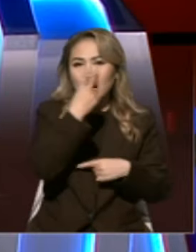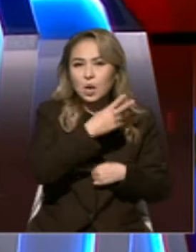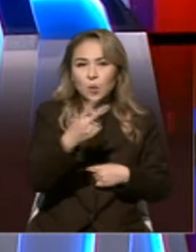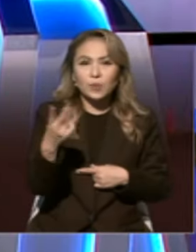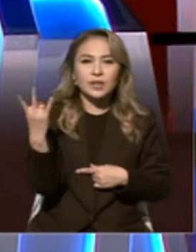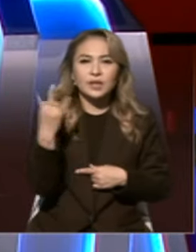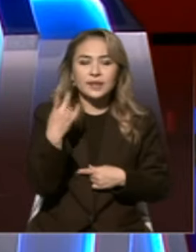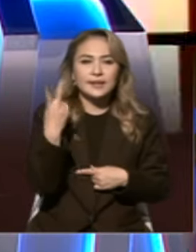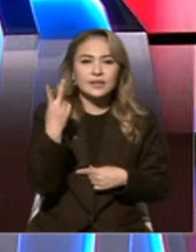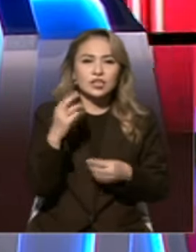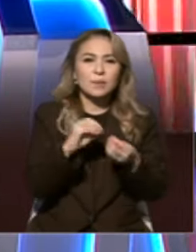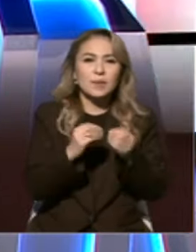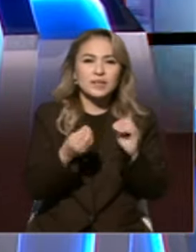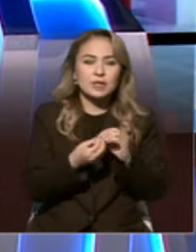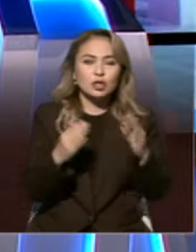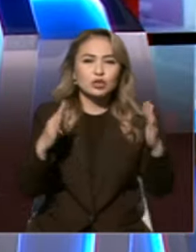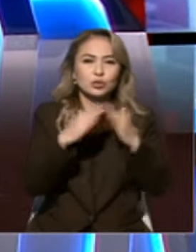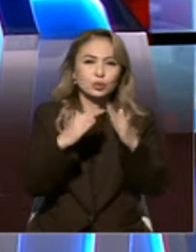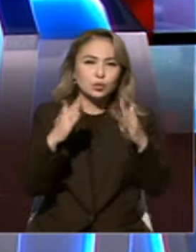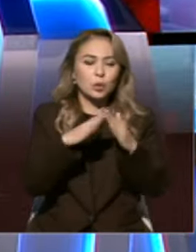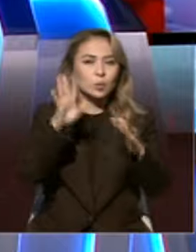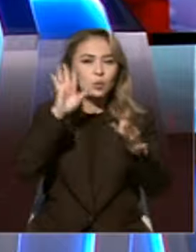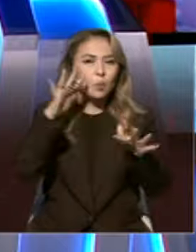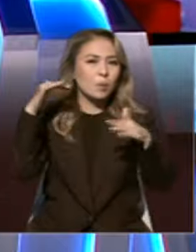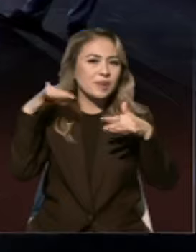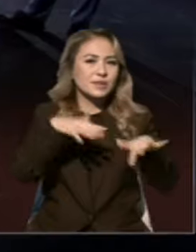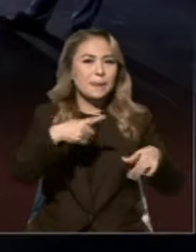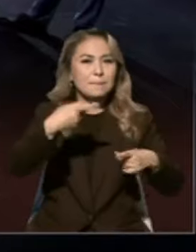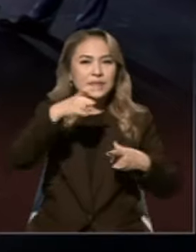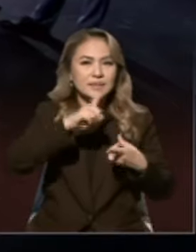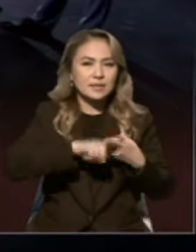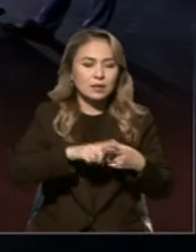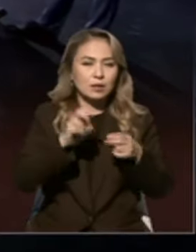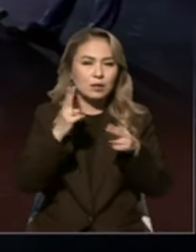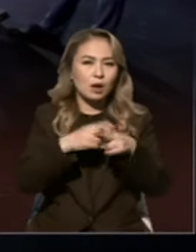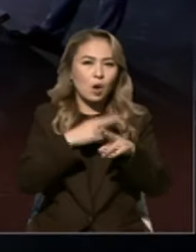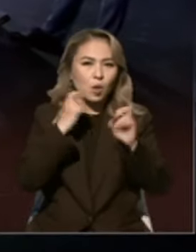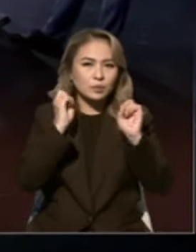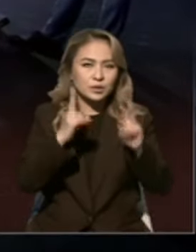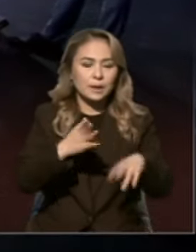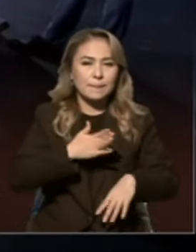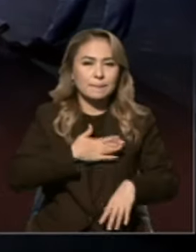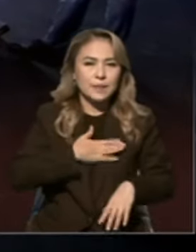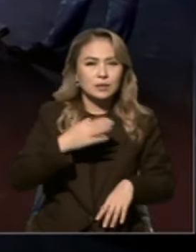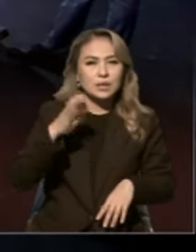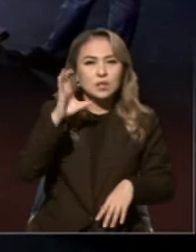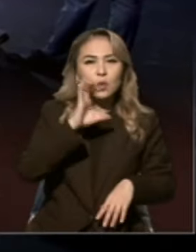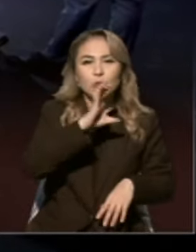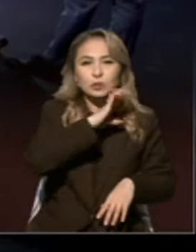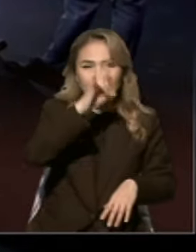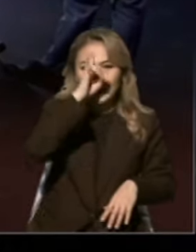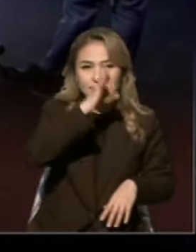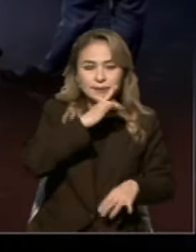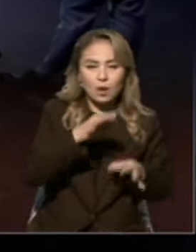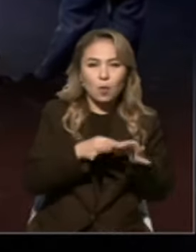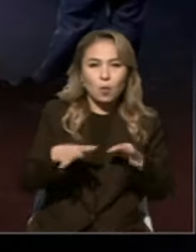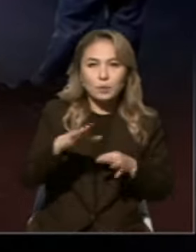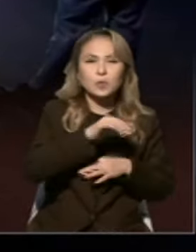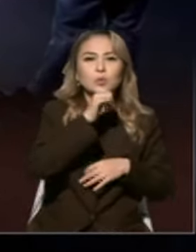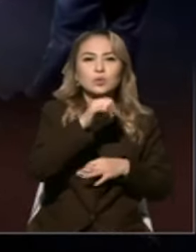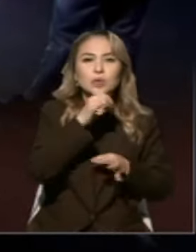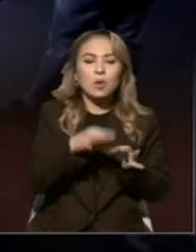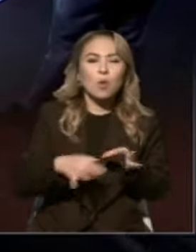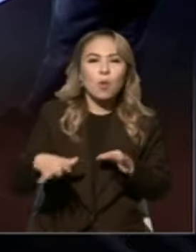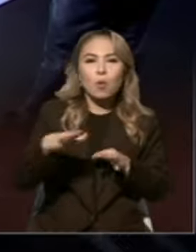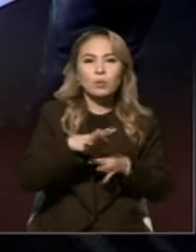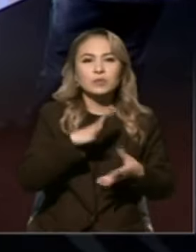Екінші мәселе, бағанасыз айтып отырсыз ғой, үй су алған үйлерге байланысты. Қауіпсіздігі. Мен енді өзім солтүстік Қазақстан облысында, Қостанай облысында,